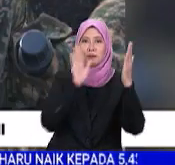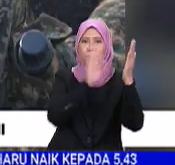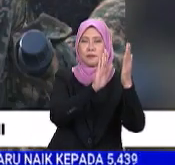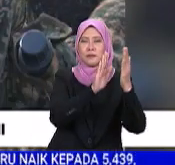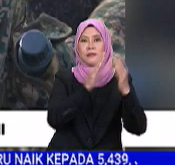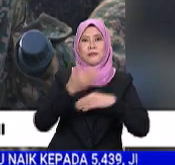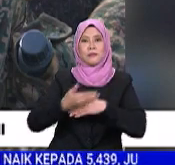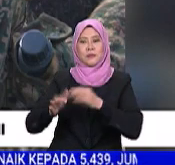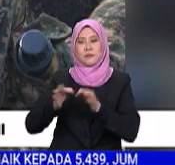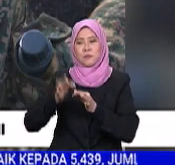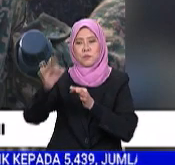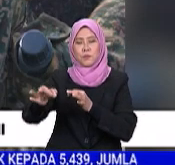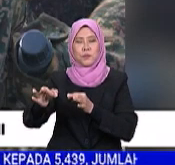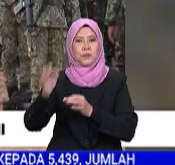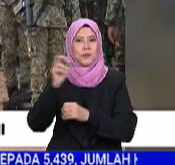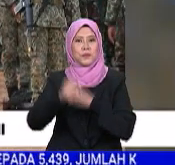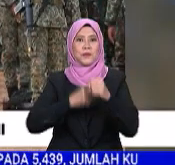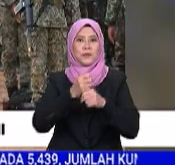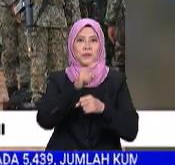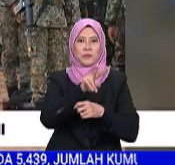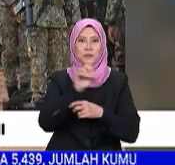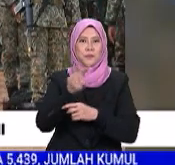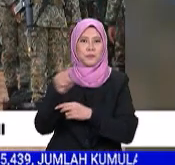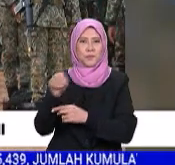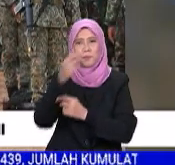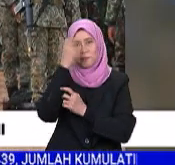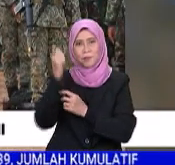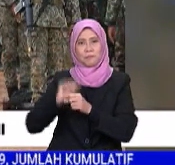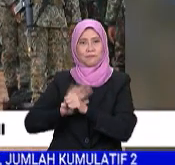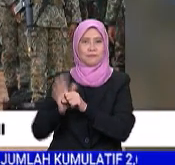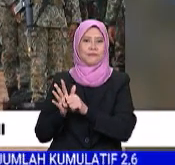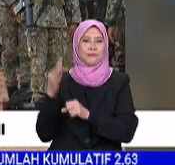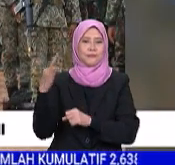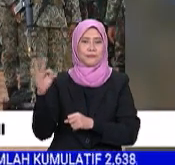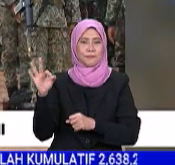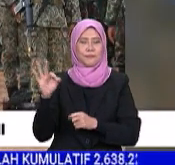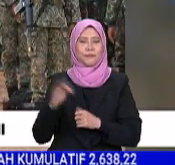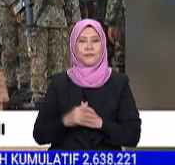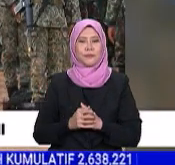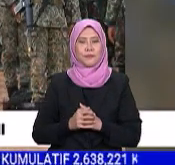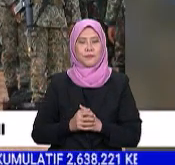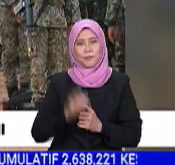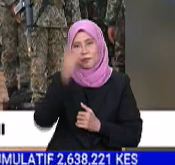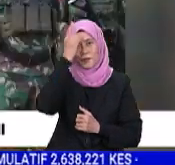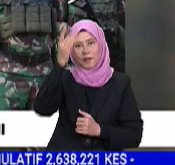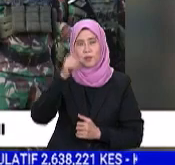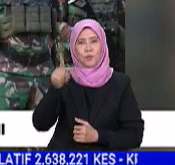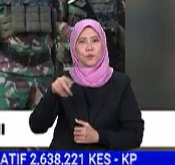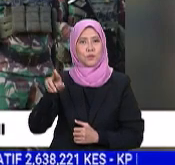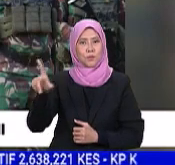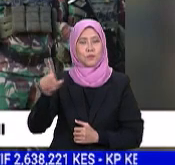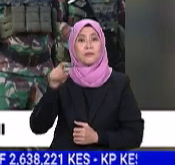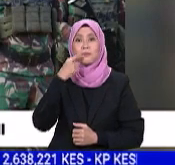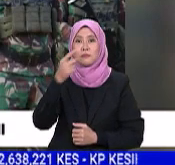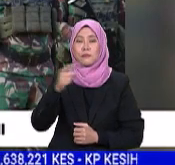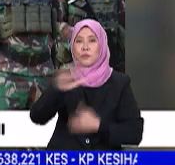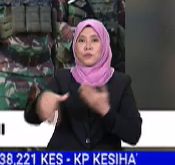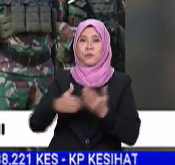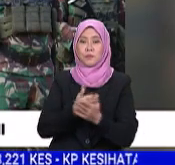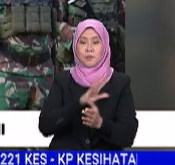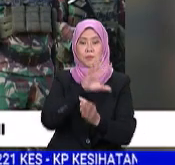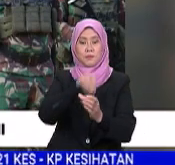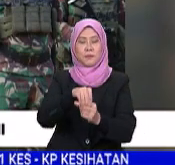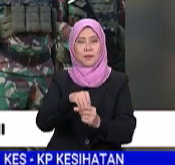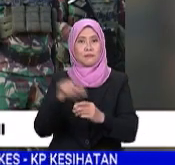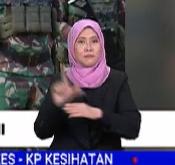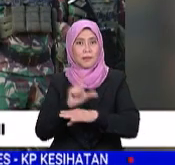selepas tertangguh sejak 2020 akibat pendek nicobit 19 Tambah data zulkefli bagi memastikan ke semua yang terlibat